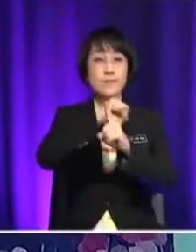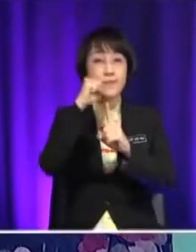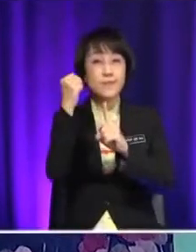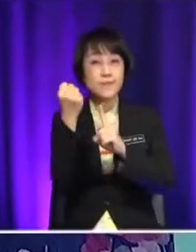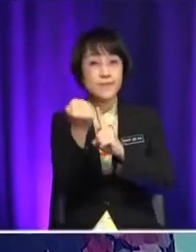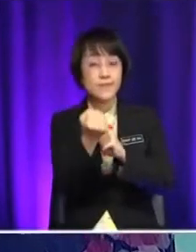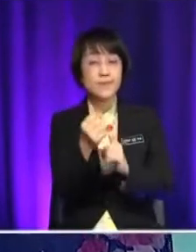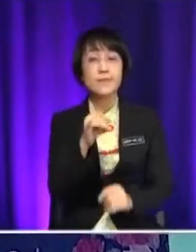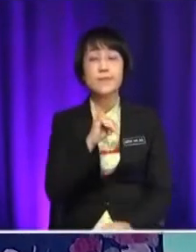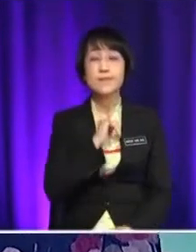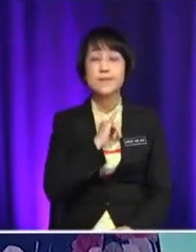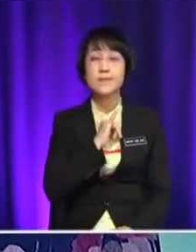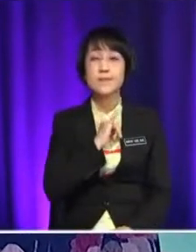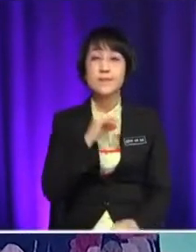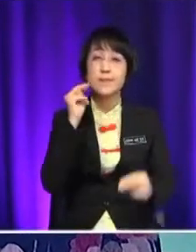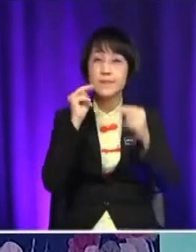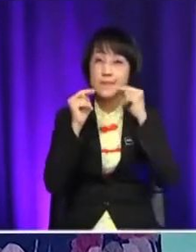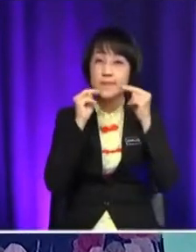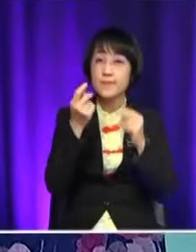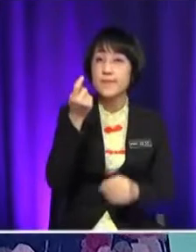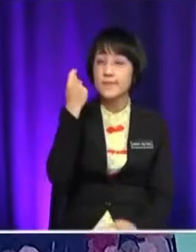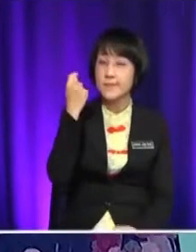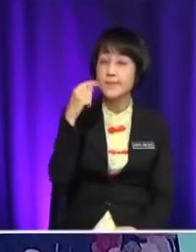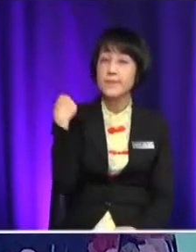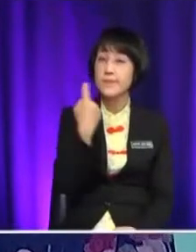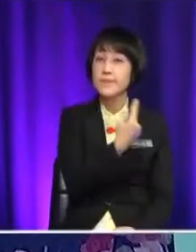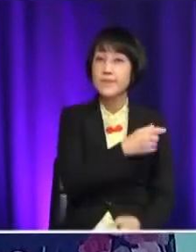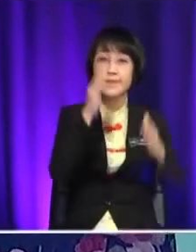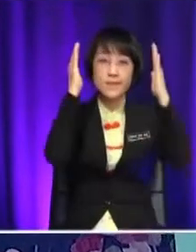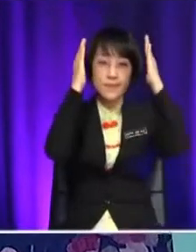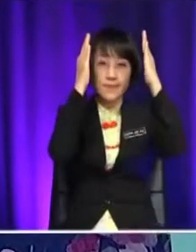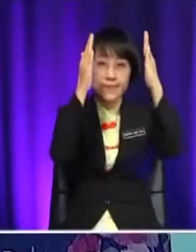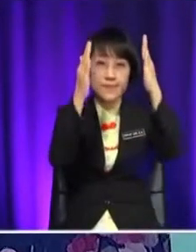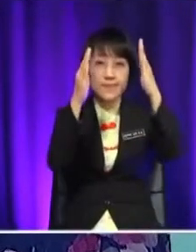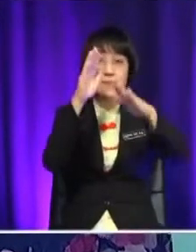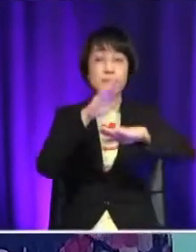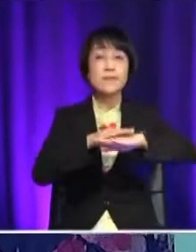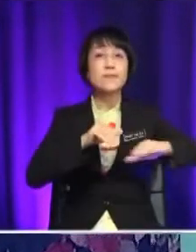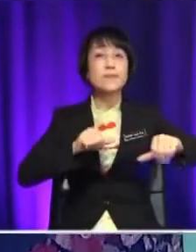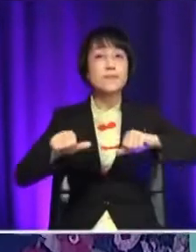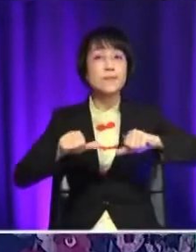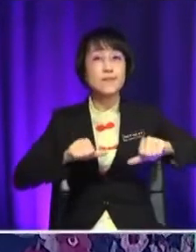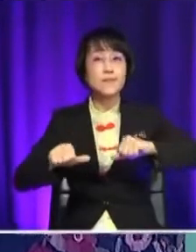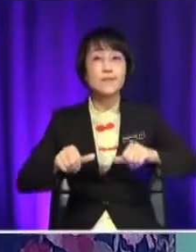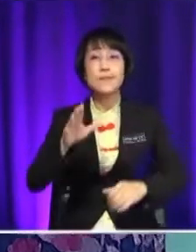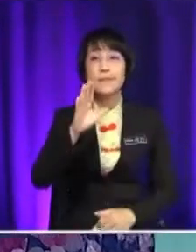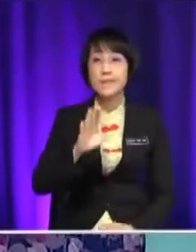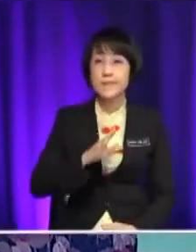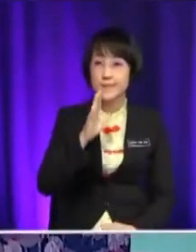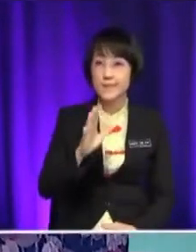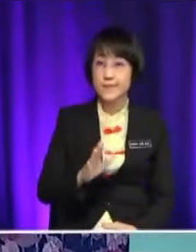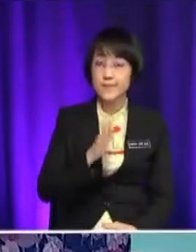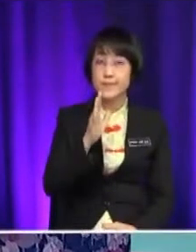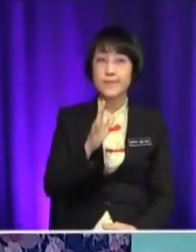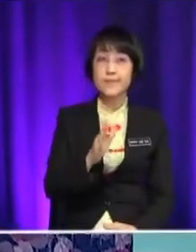seperti yang saya nyatakan dalam objektif pembelajaran tadi, kita hanya fokus kepada aktiviti secara formal. Okey,